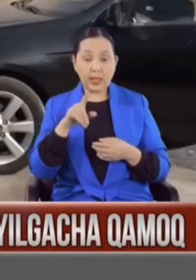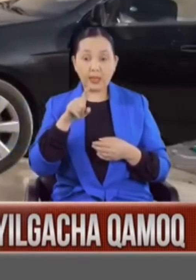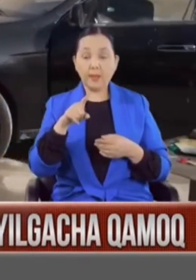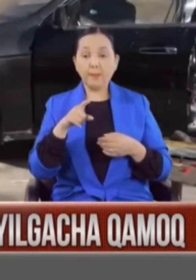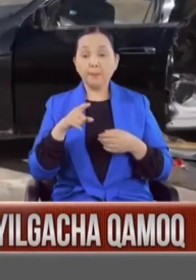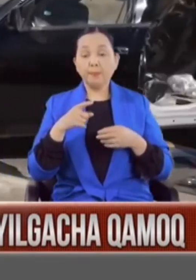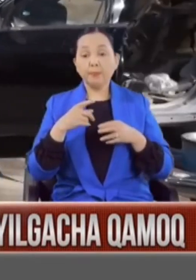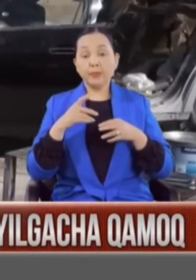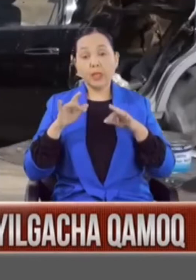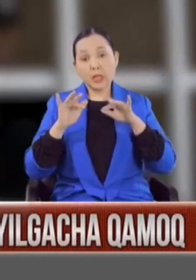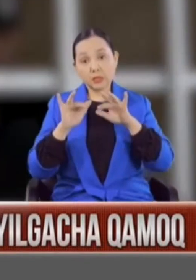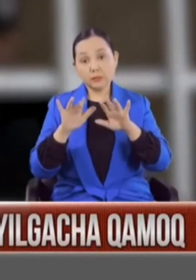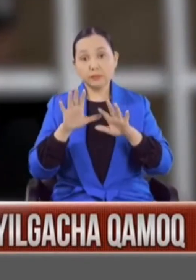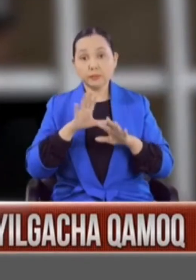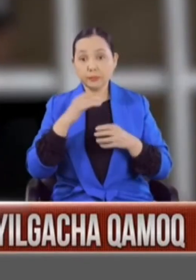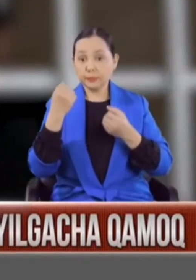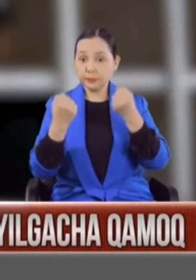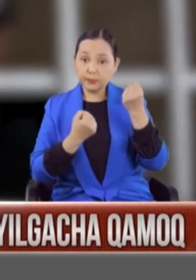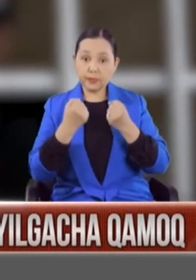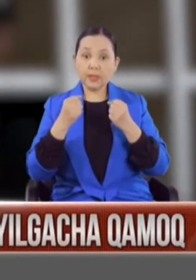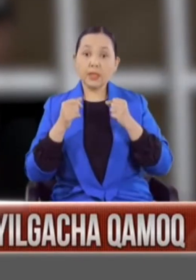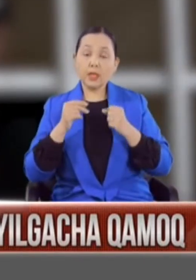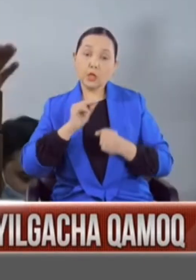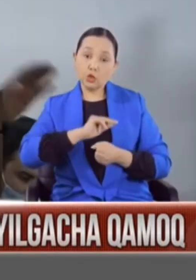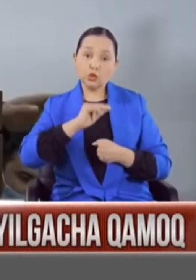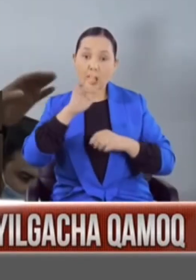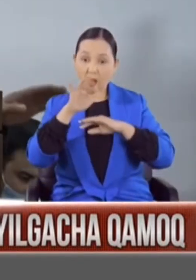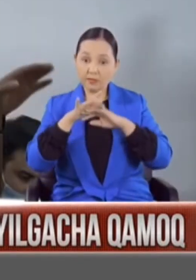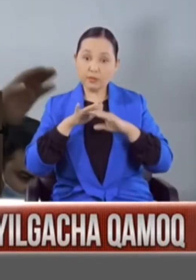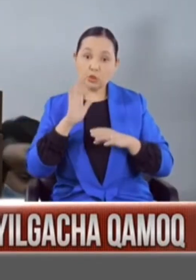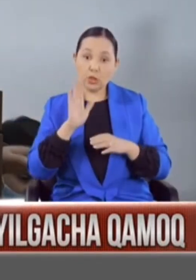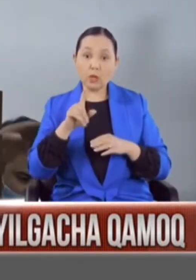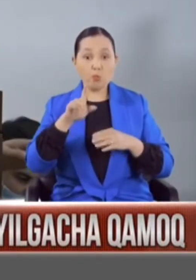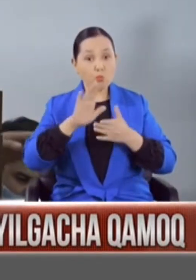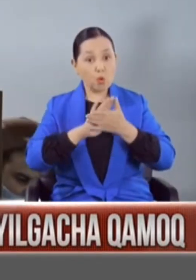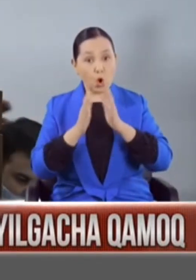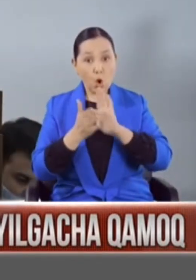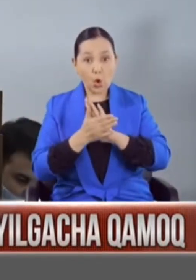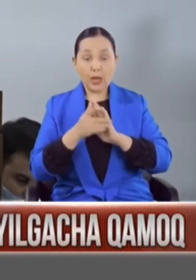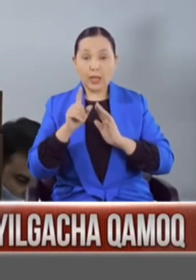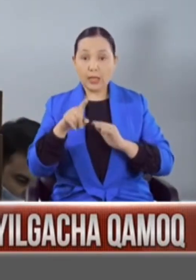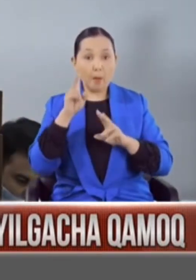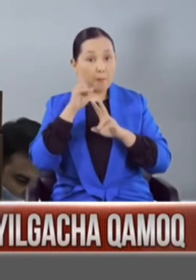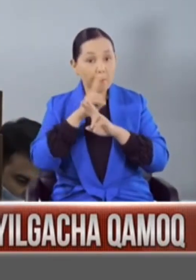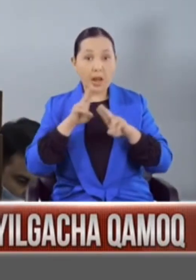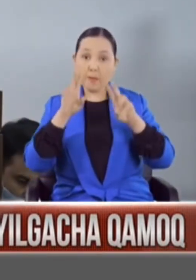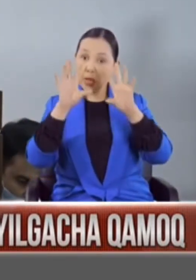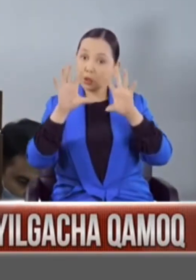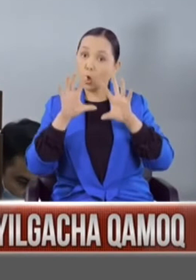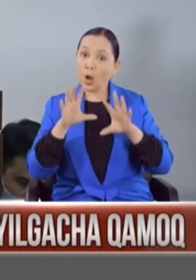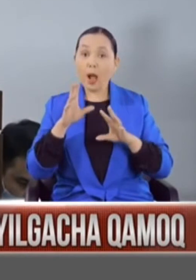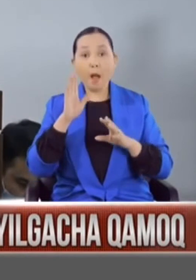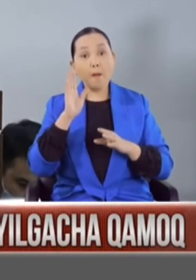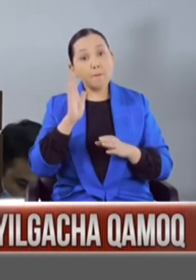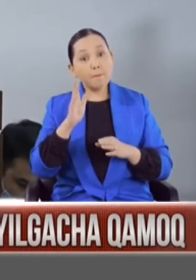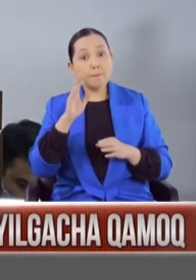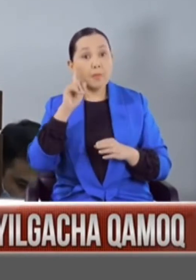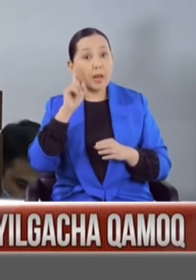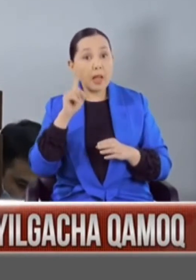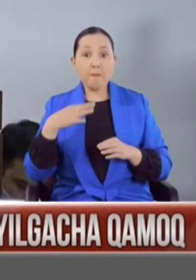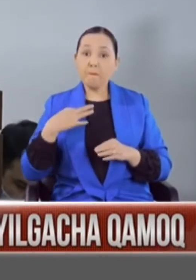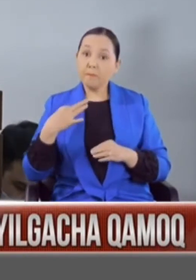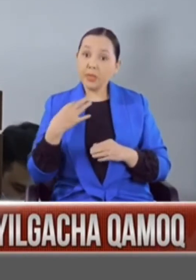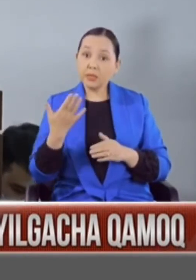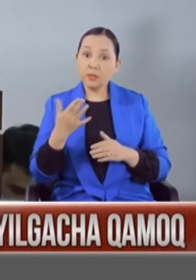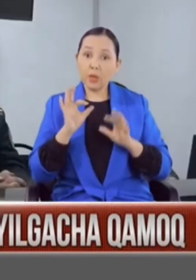narsa takrorlanmaydi. Qilgan ishimni afsun. Bu holat qonunlarni bilmaslik yoki bilib turib mensimaslik sabab sodir